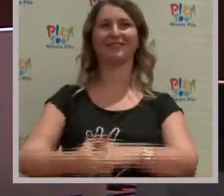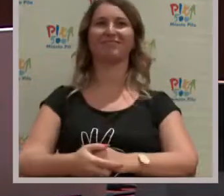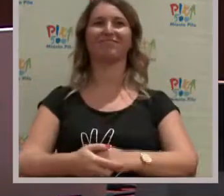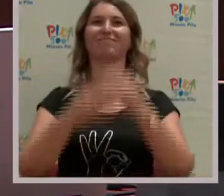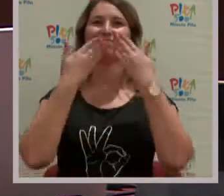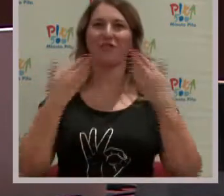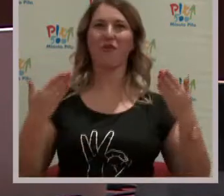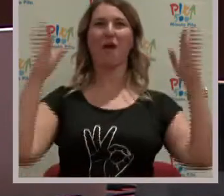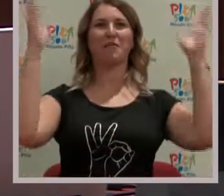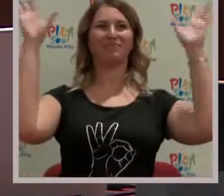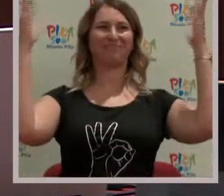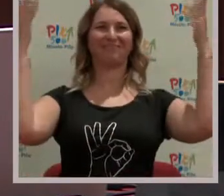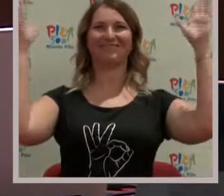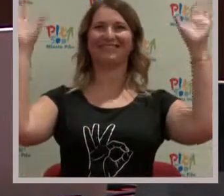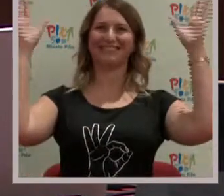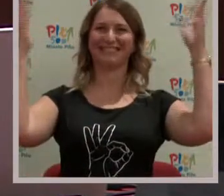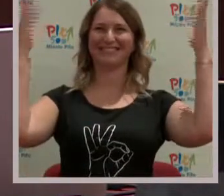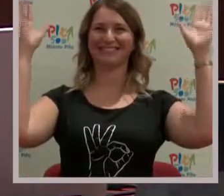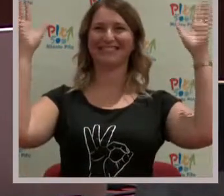na sesji. Dziękuję państwu bardzo serdecznie.